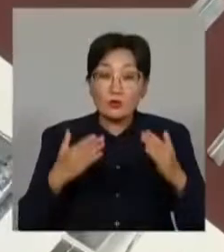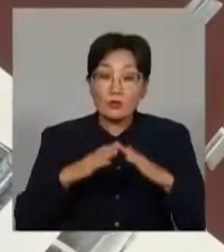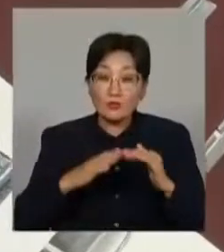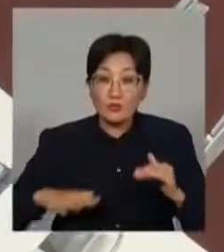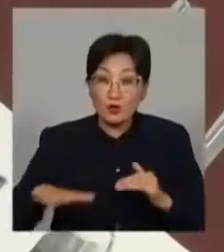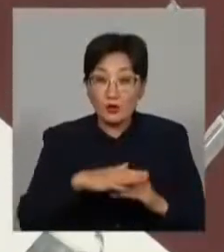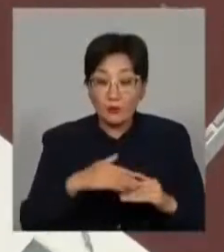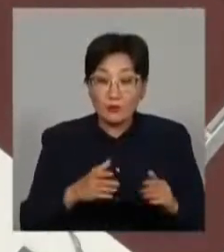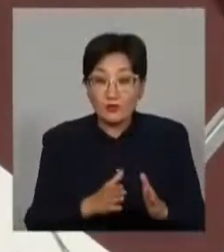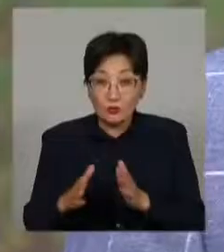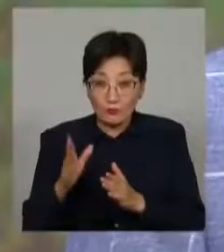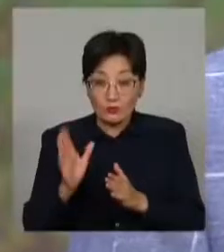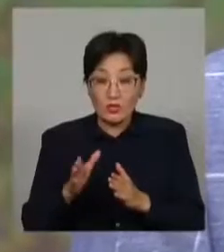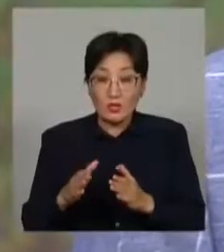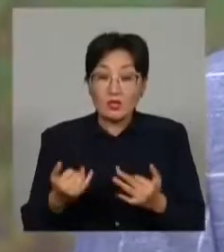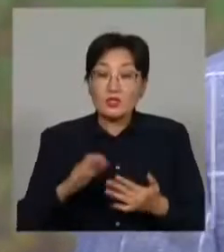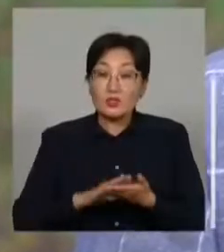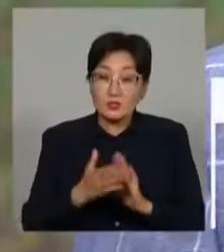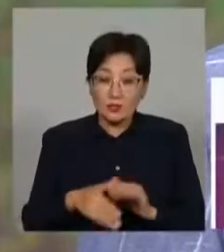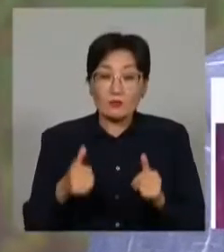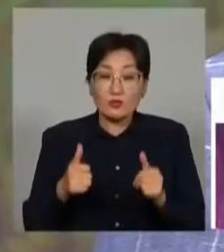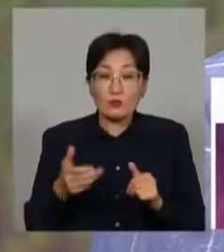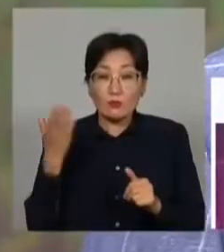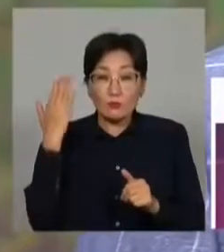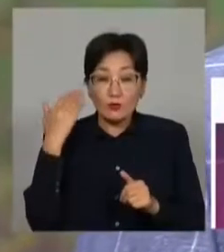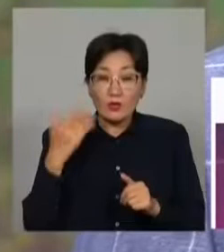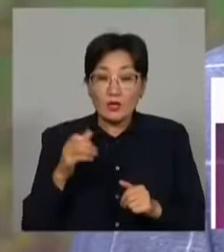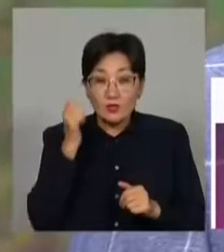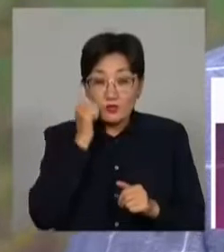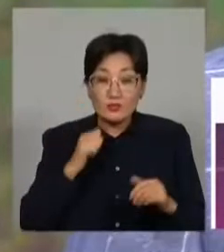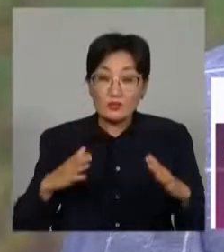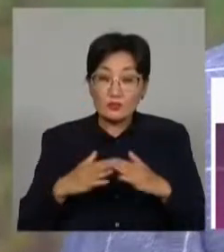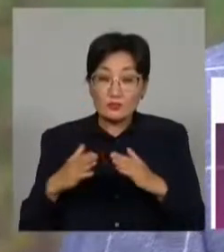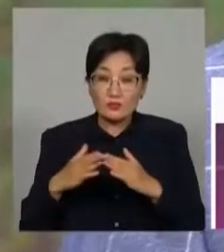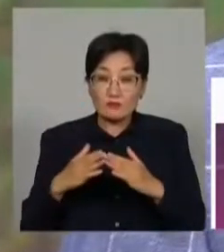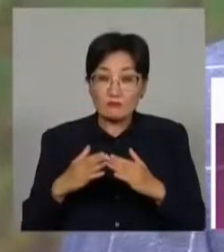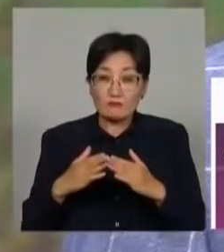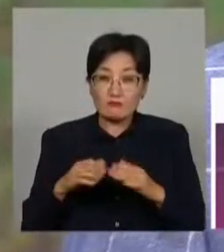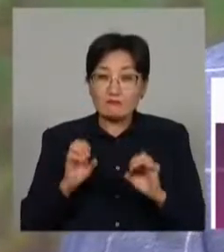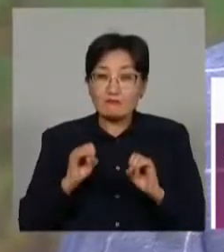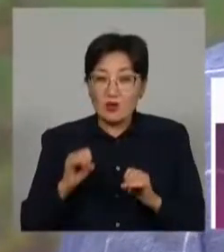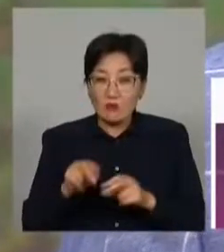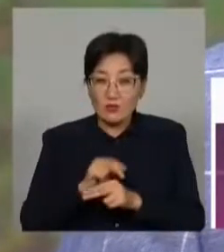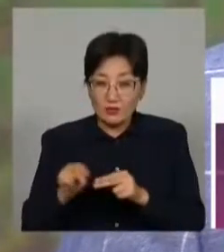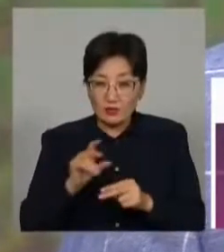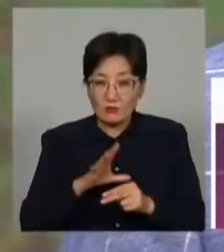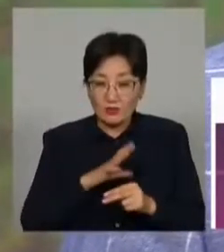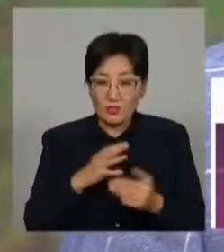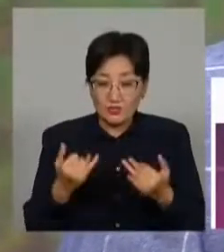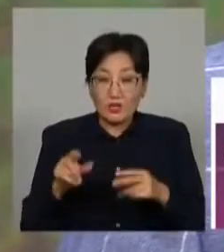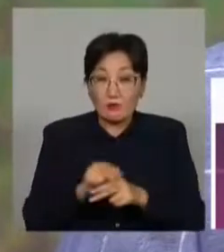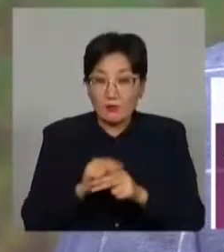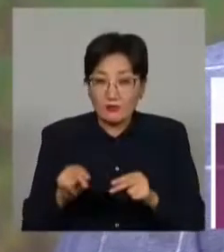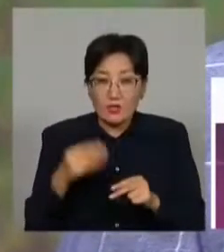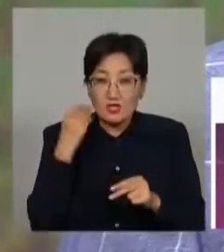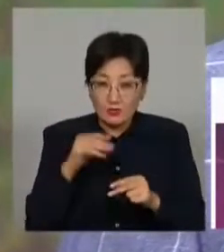да ретке келтіріледі. Қазір жағдайымыз жақсы. Бұрынғы ескі үйлерге ұқсап жаман монтаж болған. Қазіргі монтаж сондай жақсы.